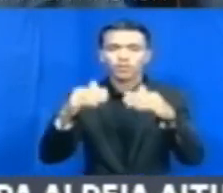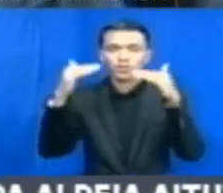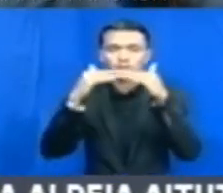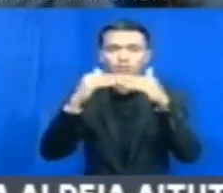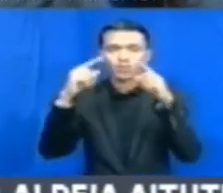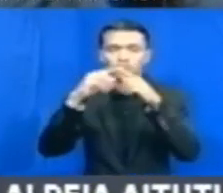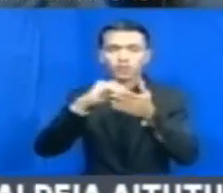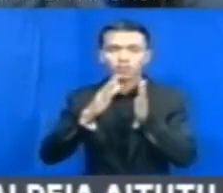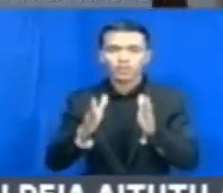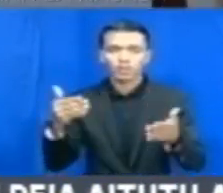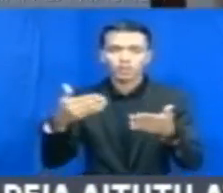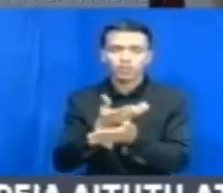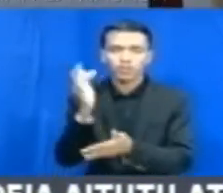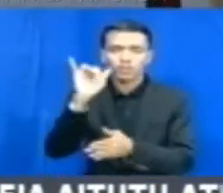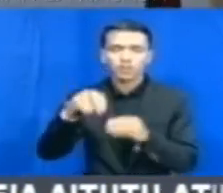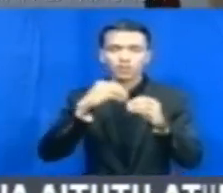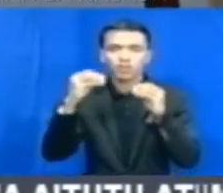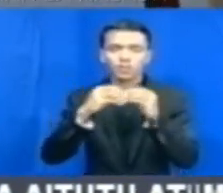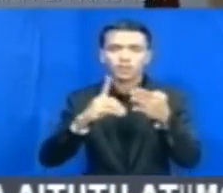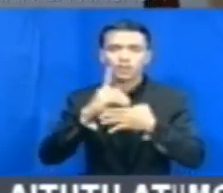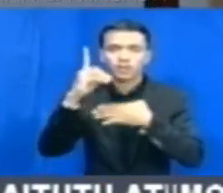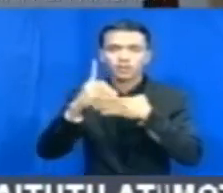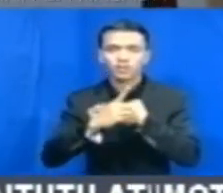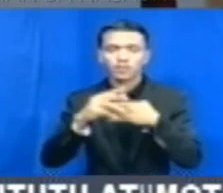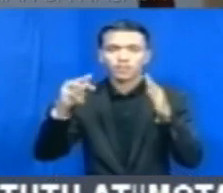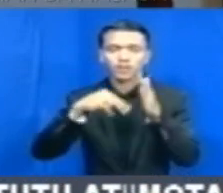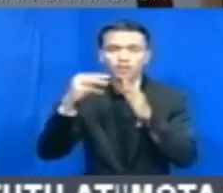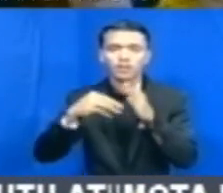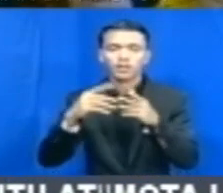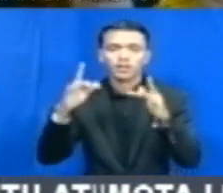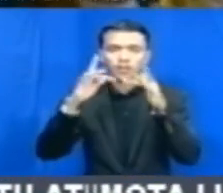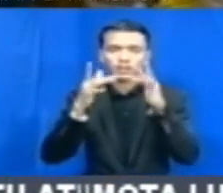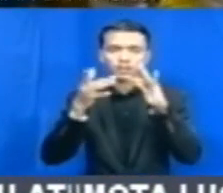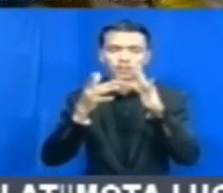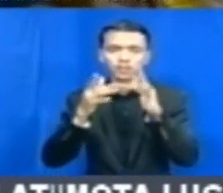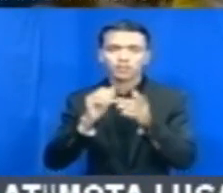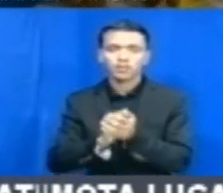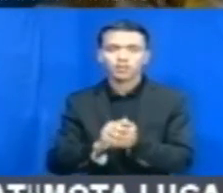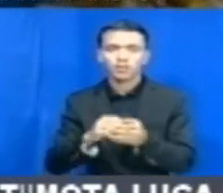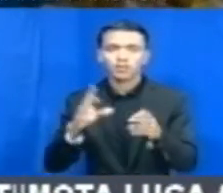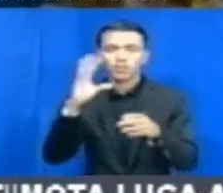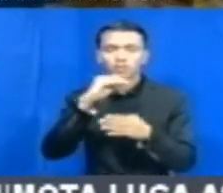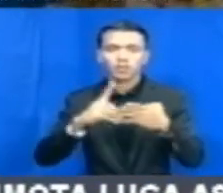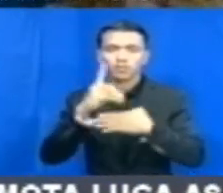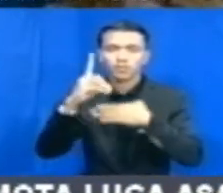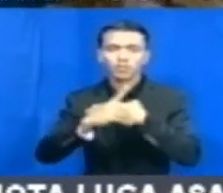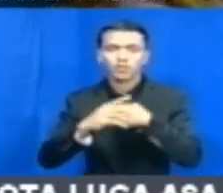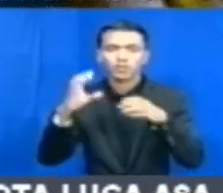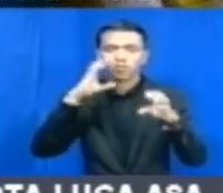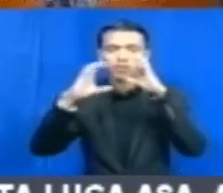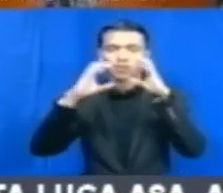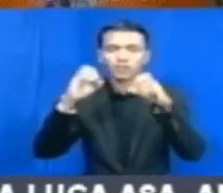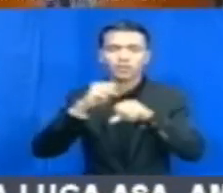para estudante Fonsira, conoba desenvolvimento mídia e a era digitalização, no desenvolvimento comunicação